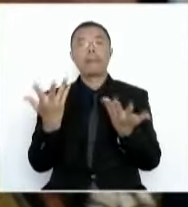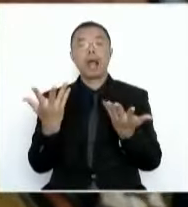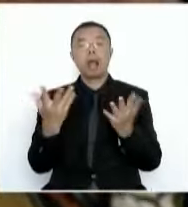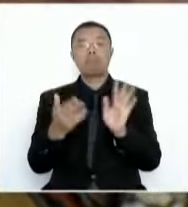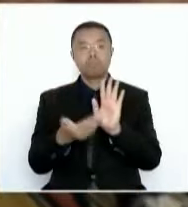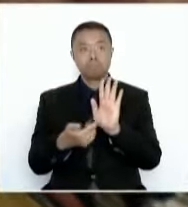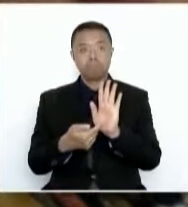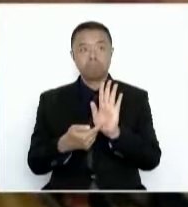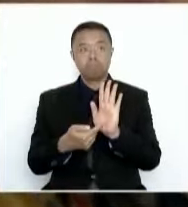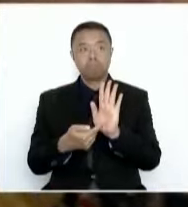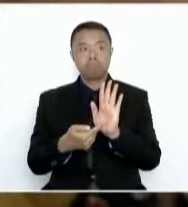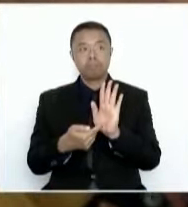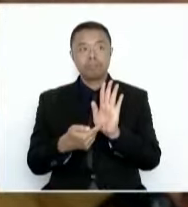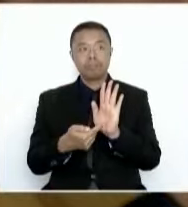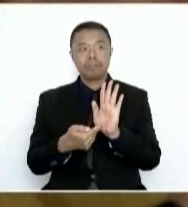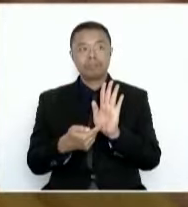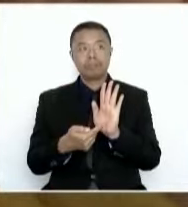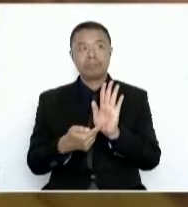boleh Terima